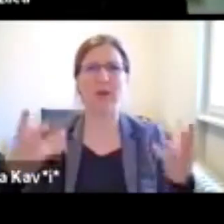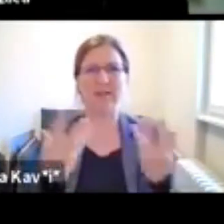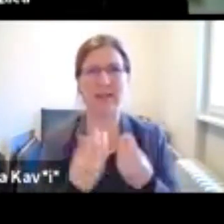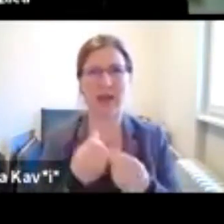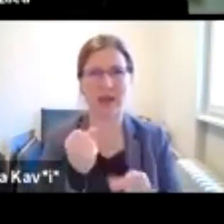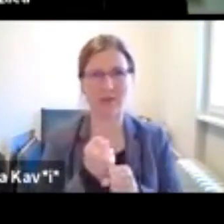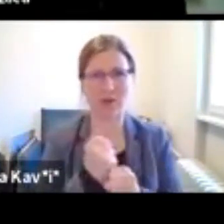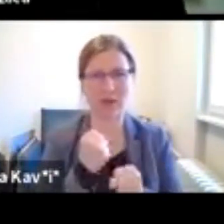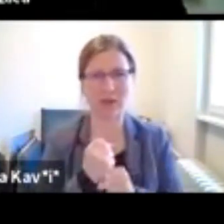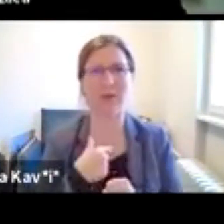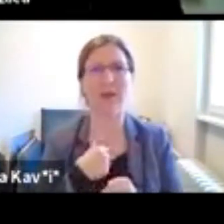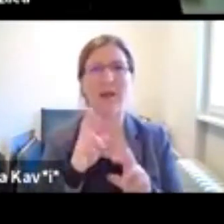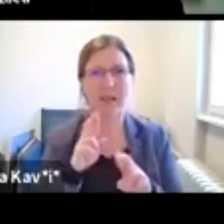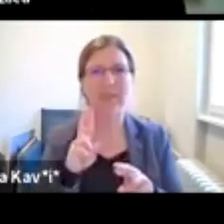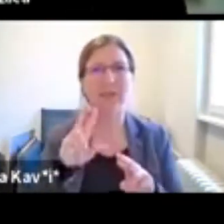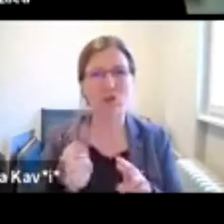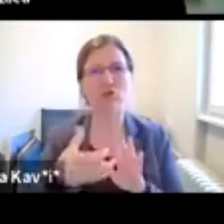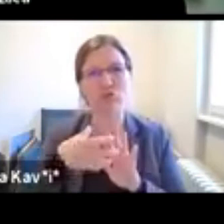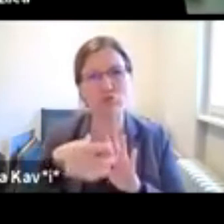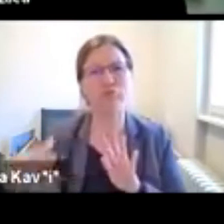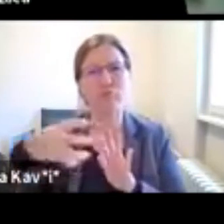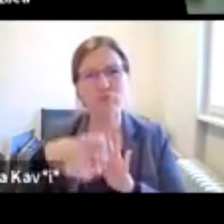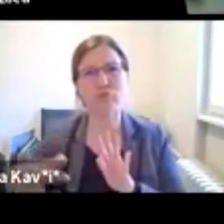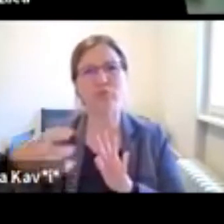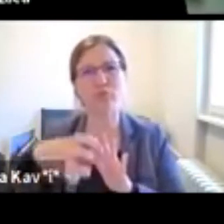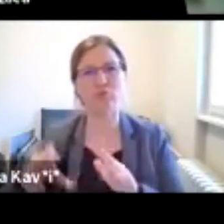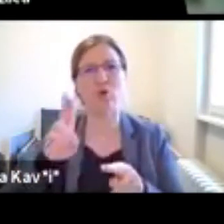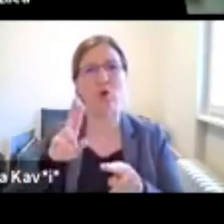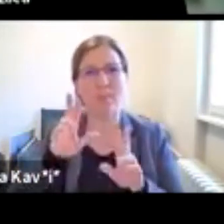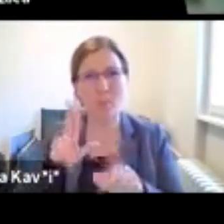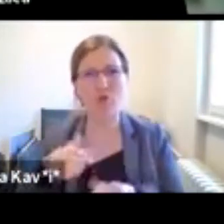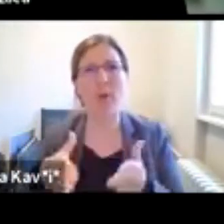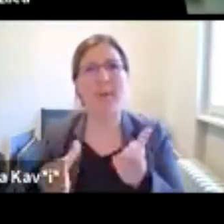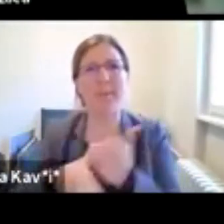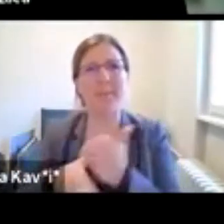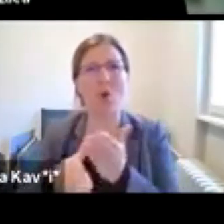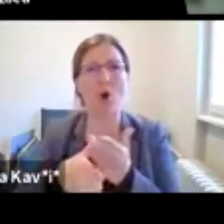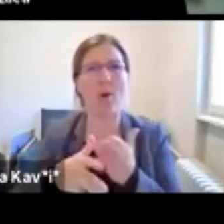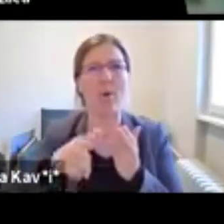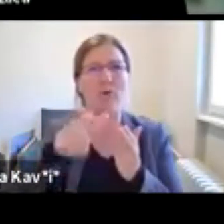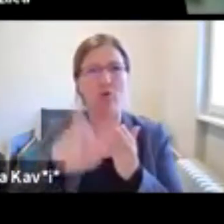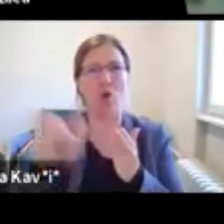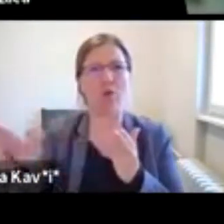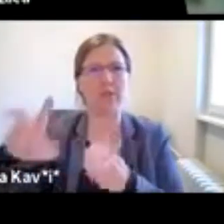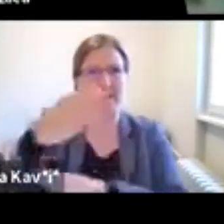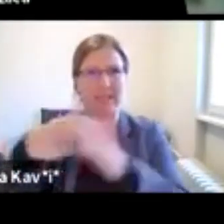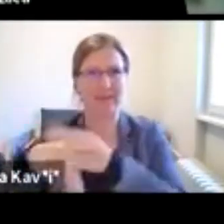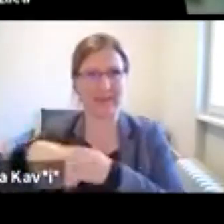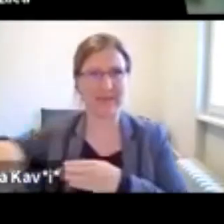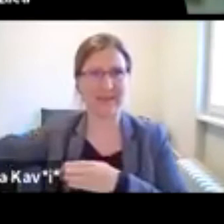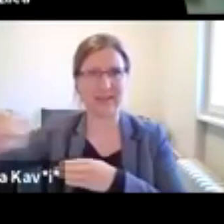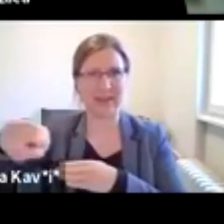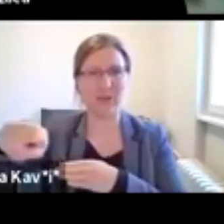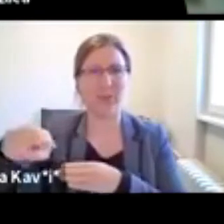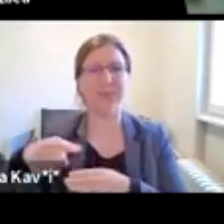još dugo, dugo, dugo pomažemo, reći ću tako, osobama s invaliditetom